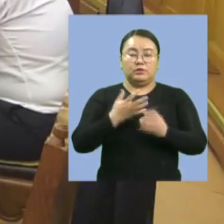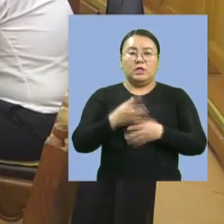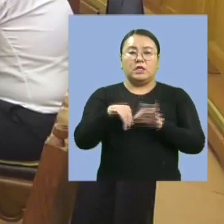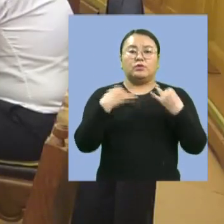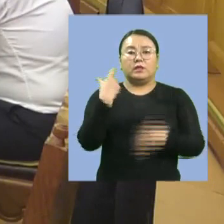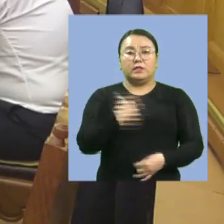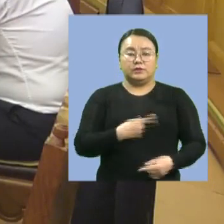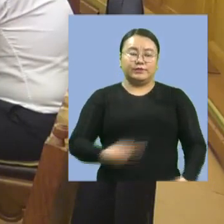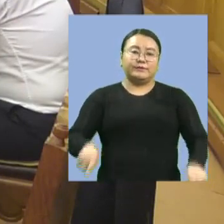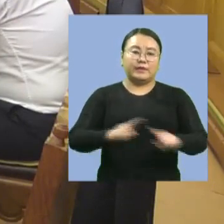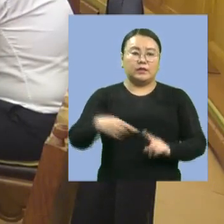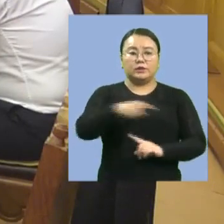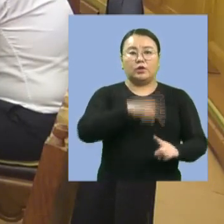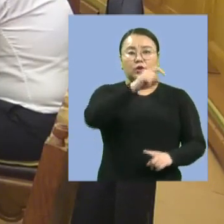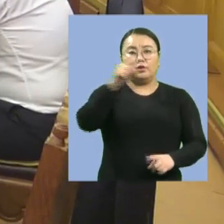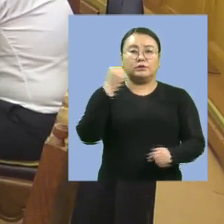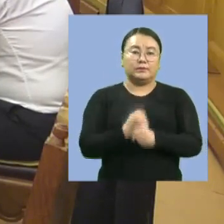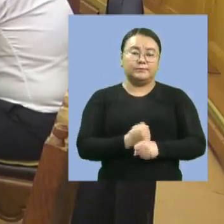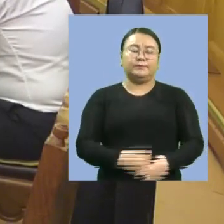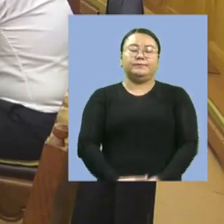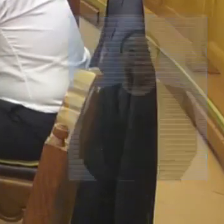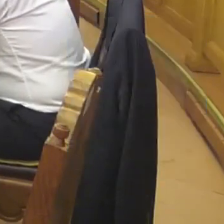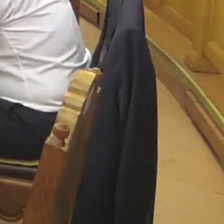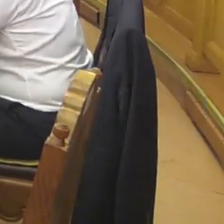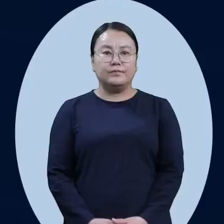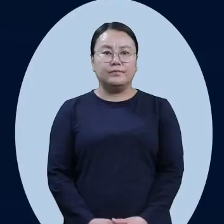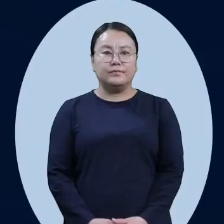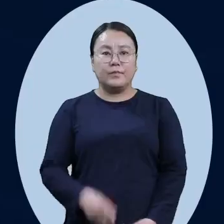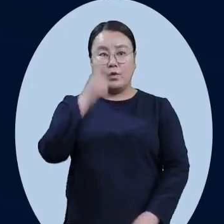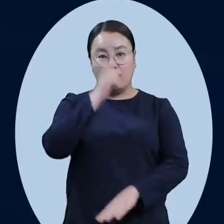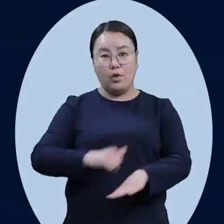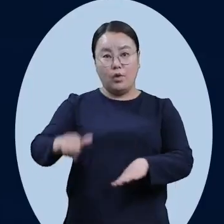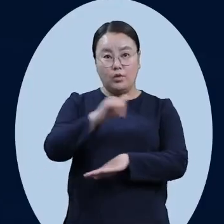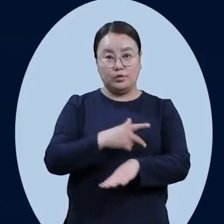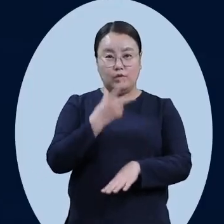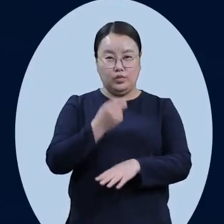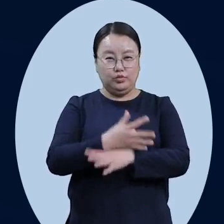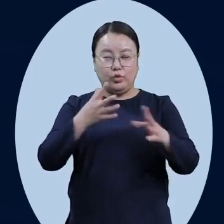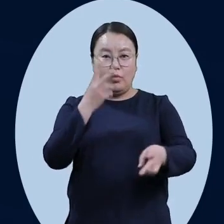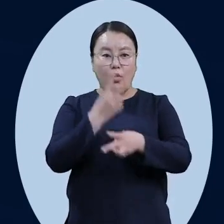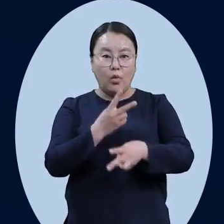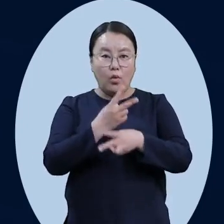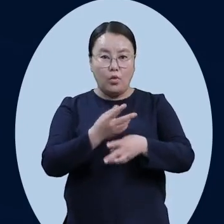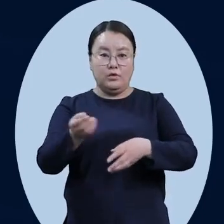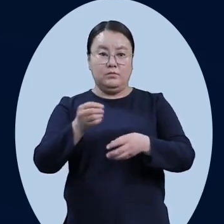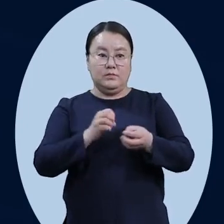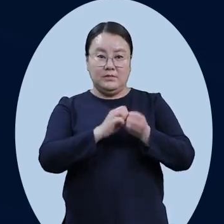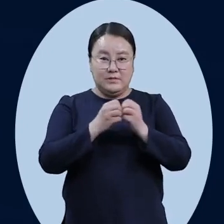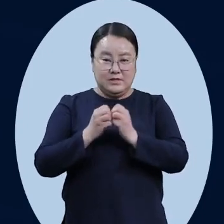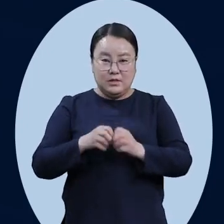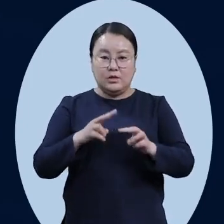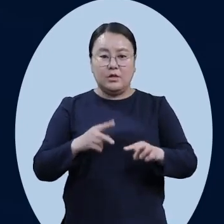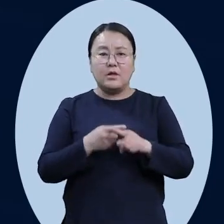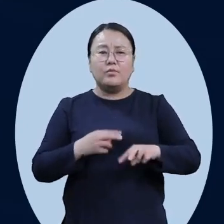тогтоолоо. Энэ хугацаанд улсын хурлын гишүүд дахин тойрогт ажиллана. Монгол улсын үндсэн хуульд оруулах нэмэлт өөрчлөлтийн